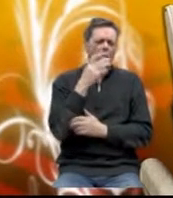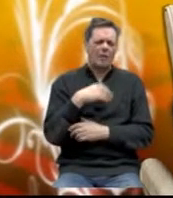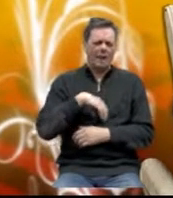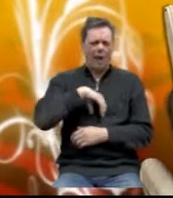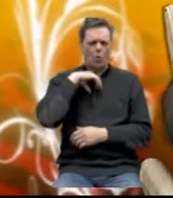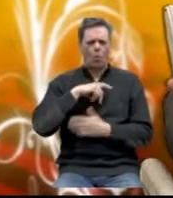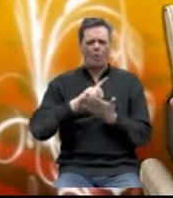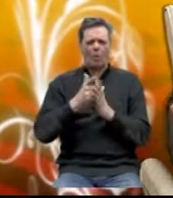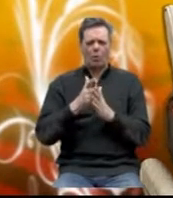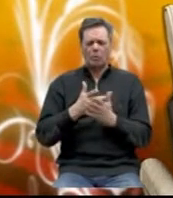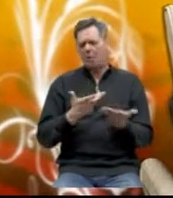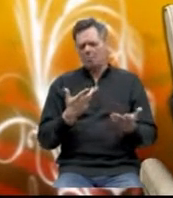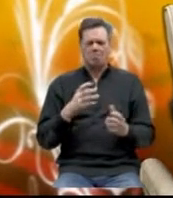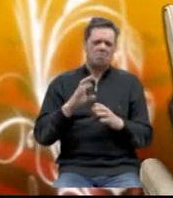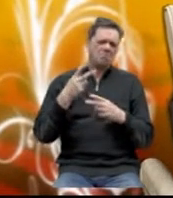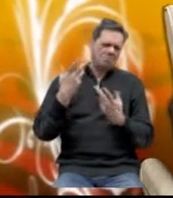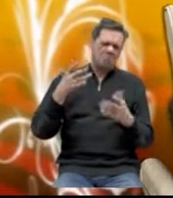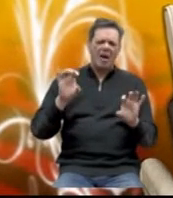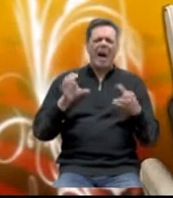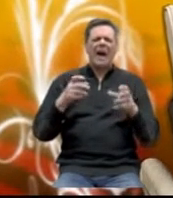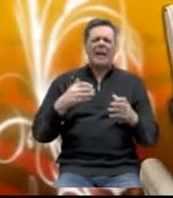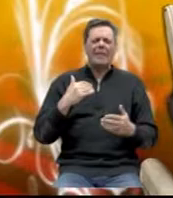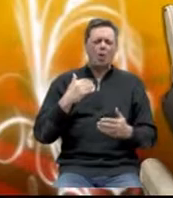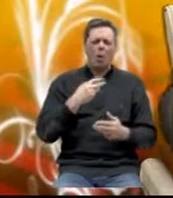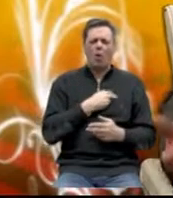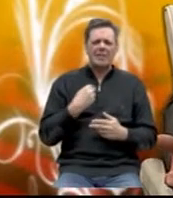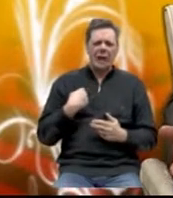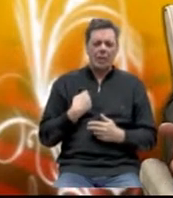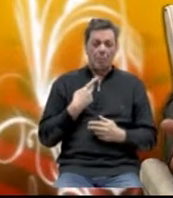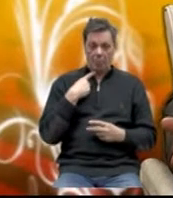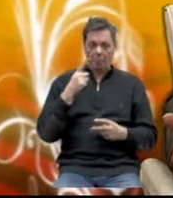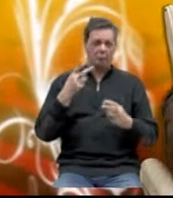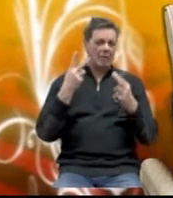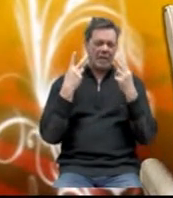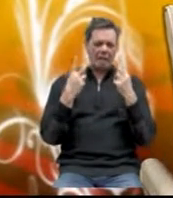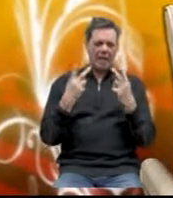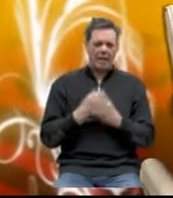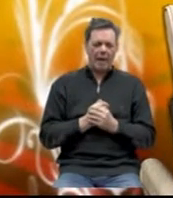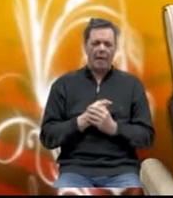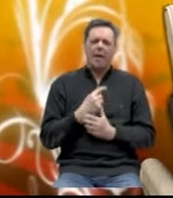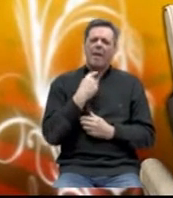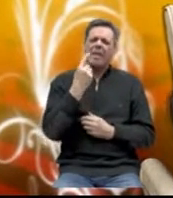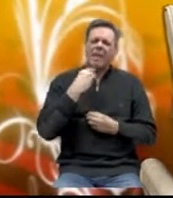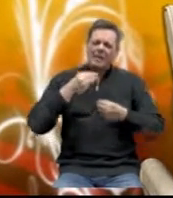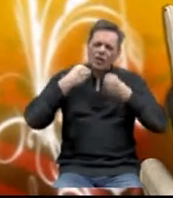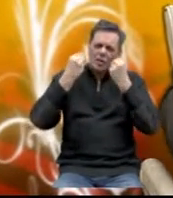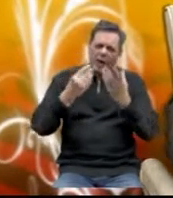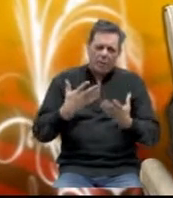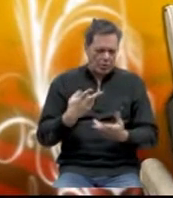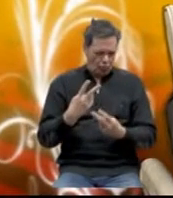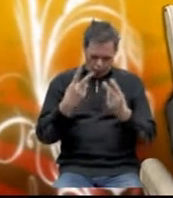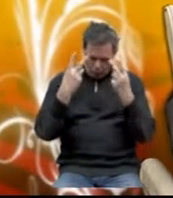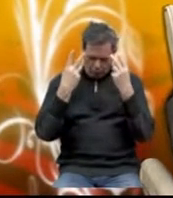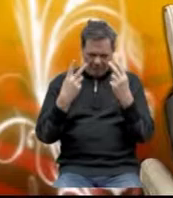duhovna minuta na Radio Zagrebu u 6 sati ujutro je vrlo vrijedna. Jezični savjeti su